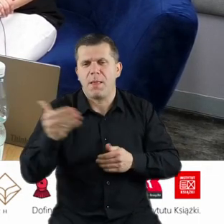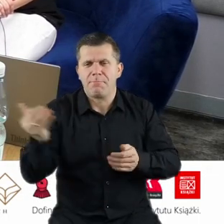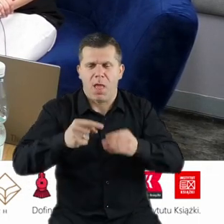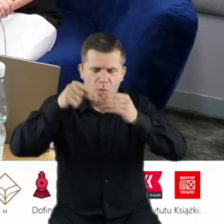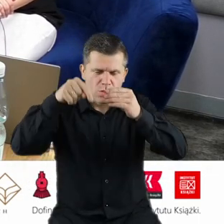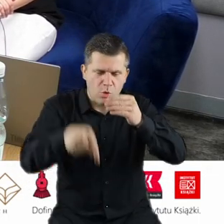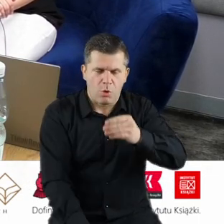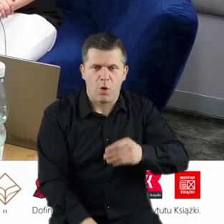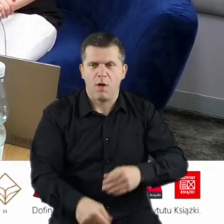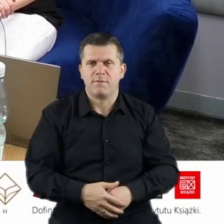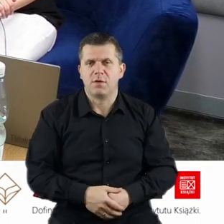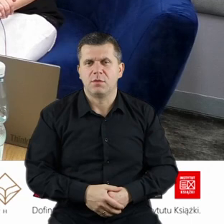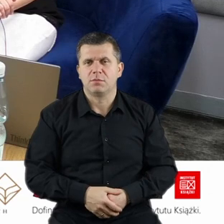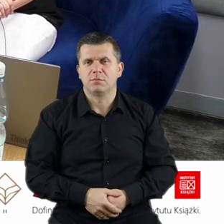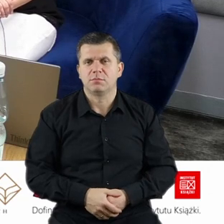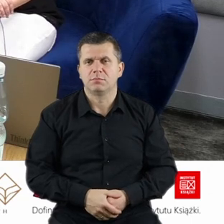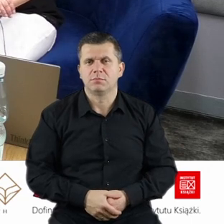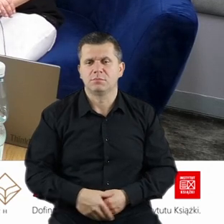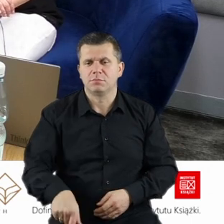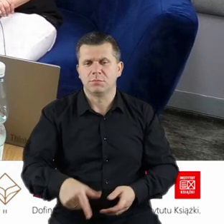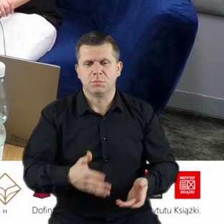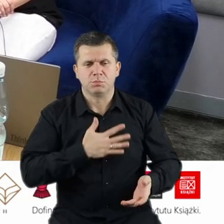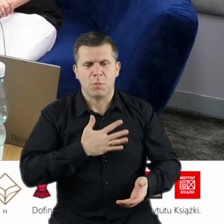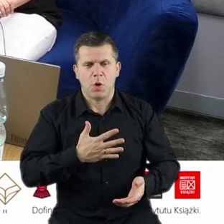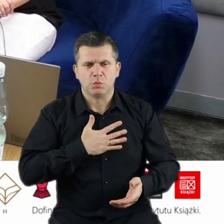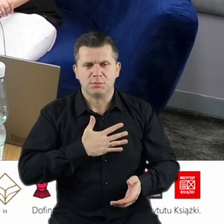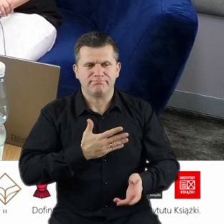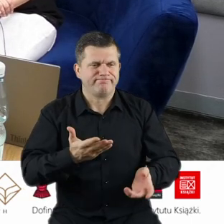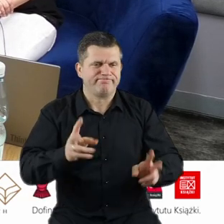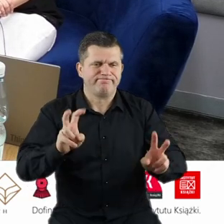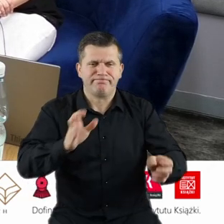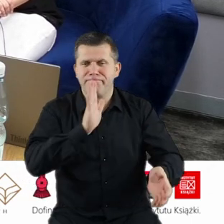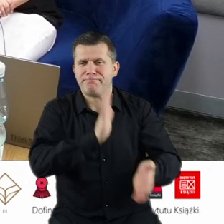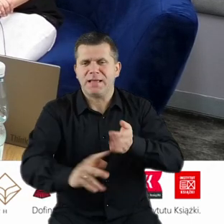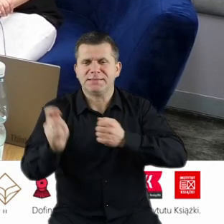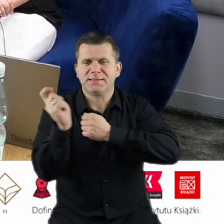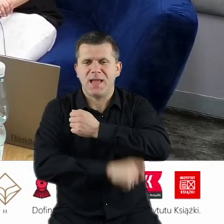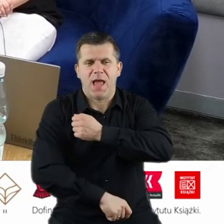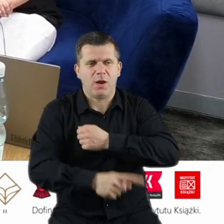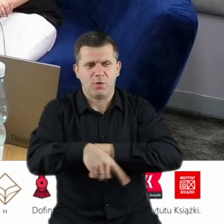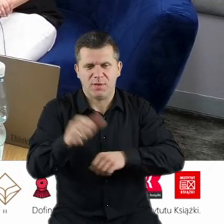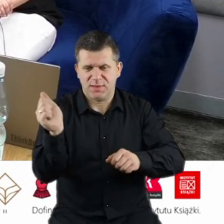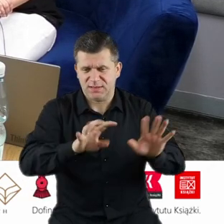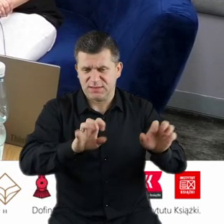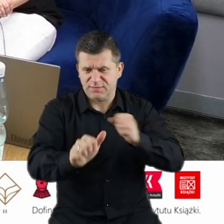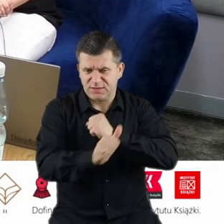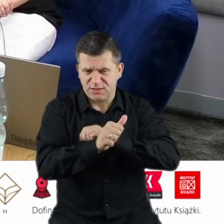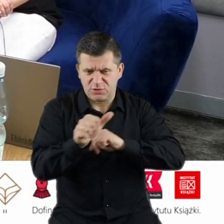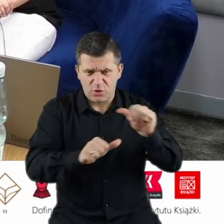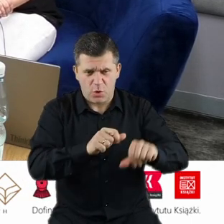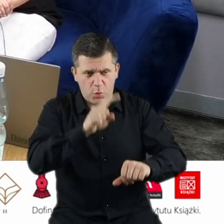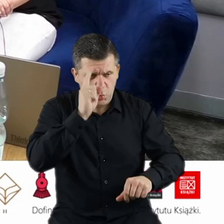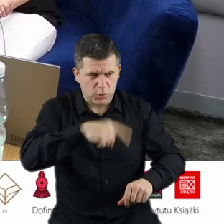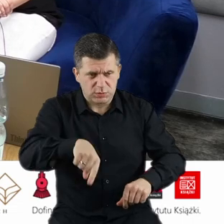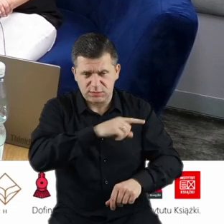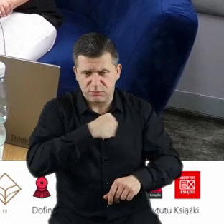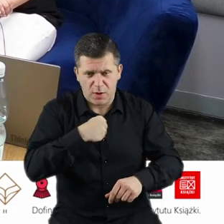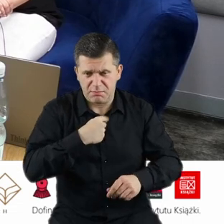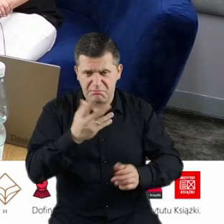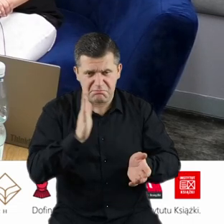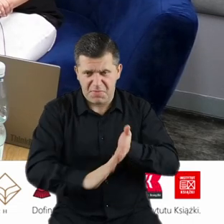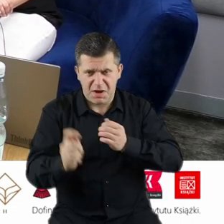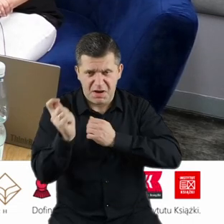wielometrowe. I to świadczy o jakimś takim absolutnym poczuciu bezkarności kopaczy. To jest 60. rok.